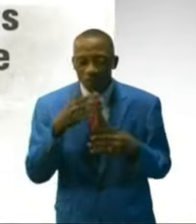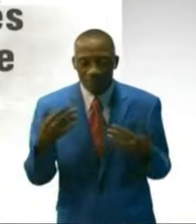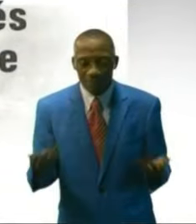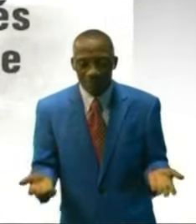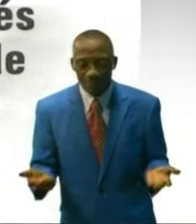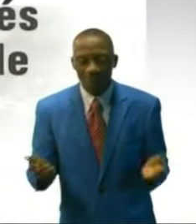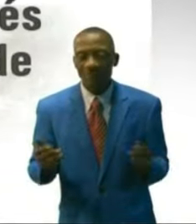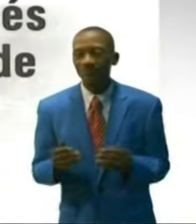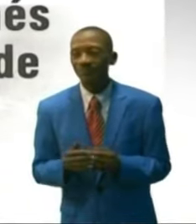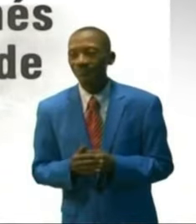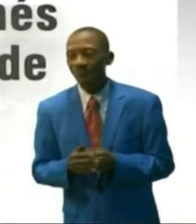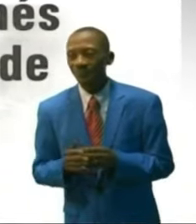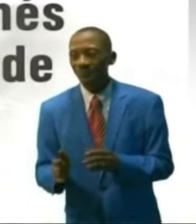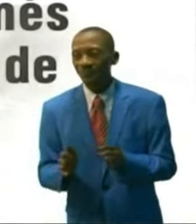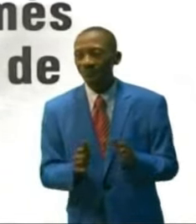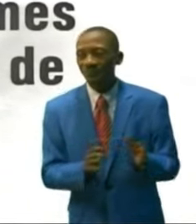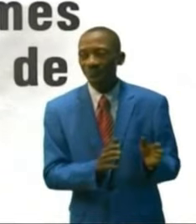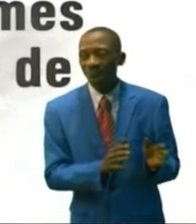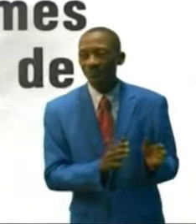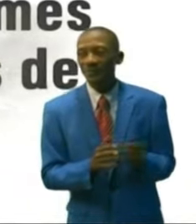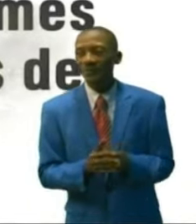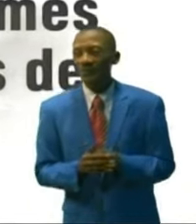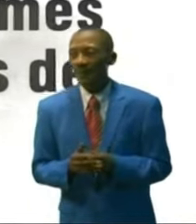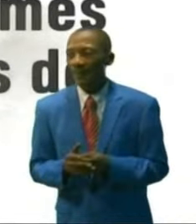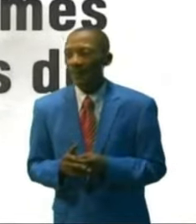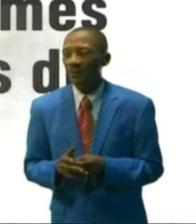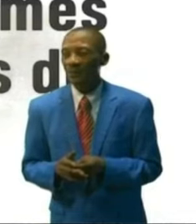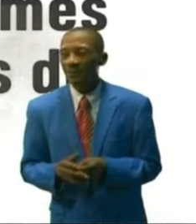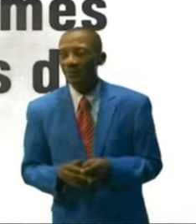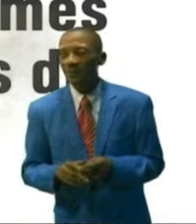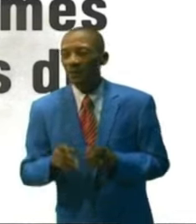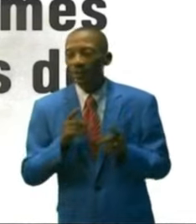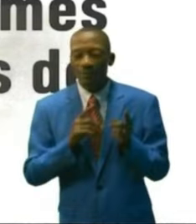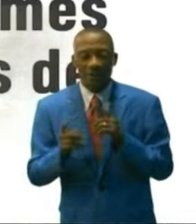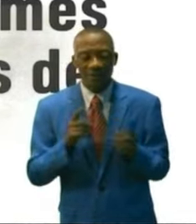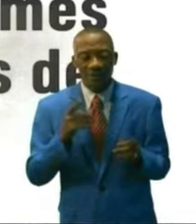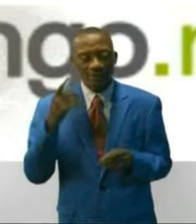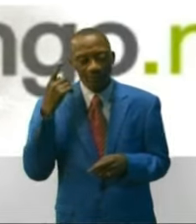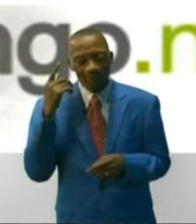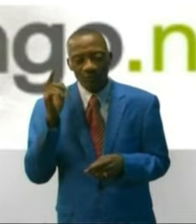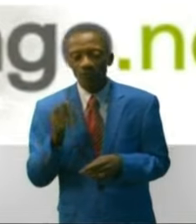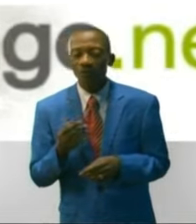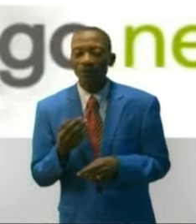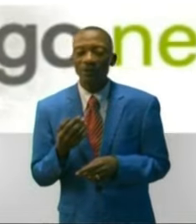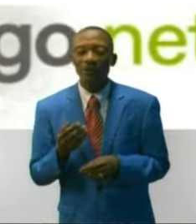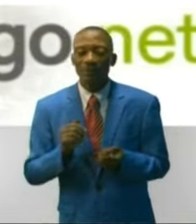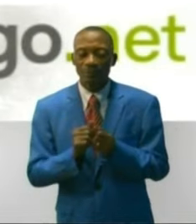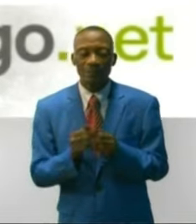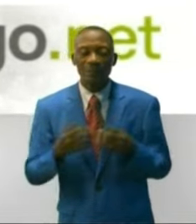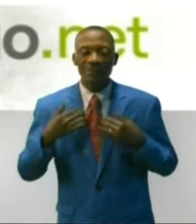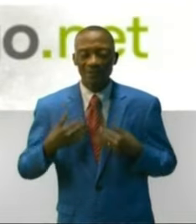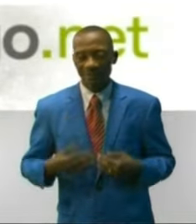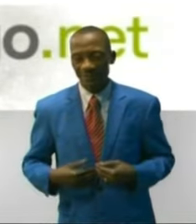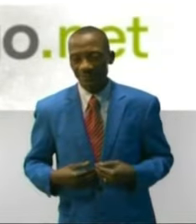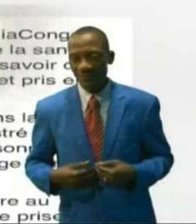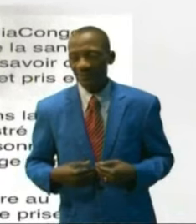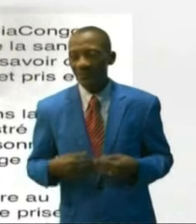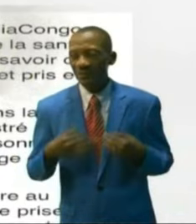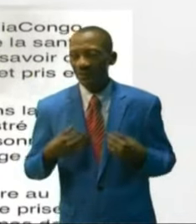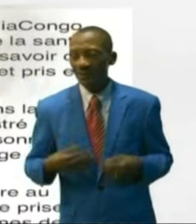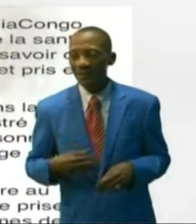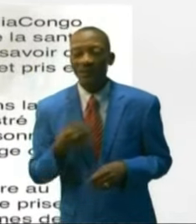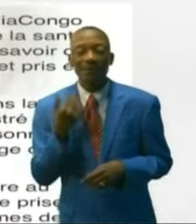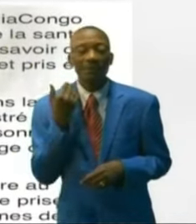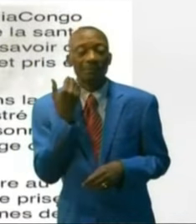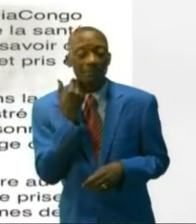Kassai, 16 cas d'épidémie Mpox confirmés dans 4 zones de santé, révèle MediaCongo.net. Ces zones